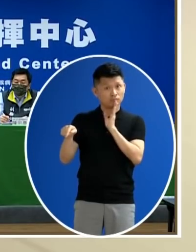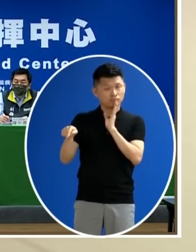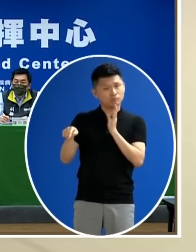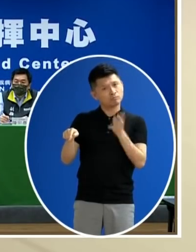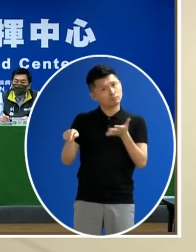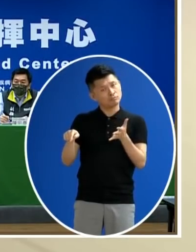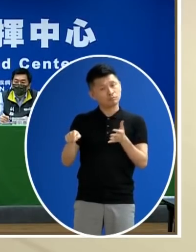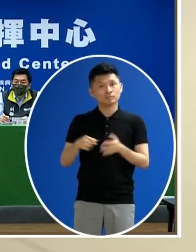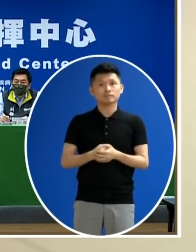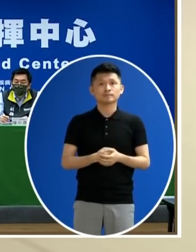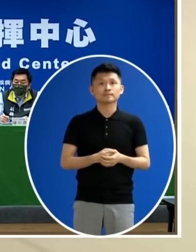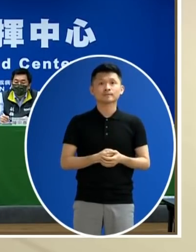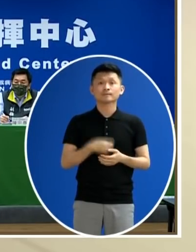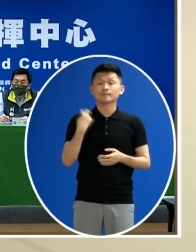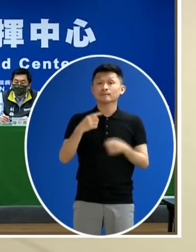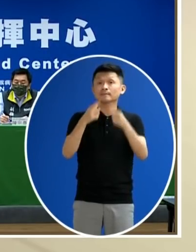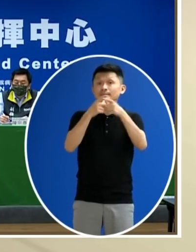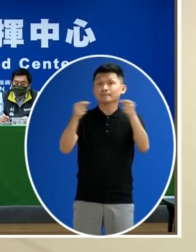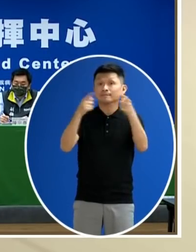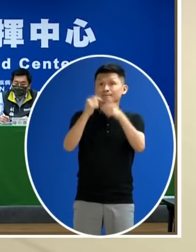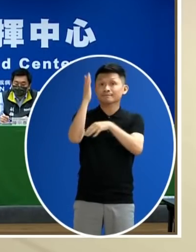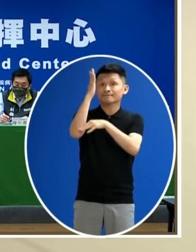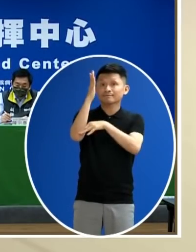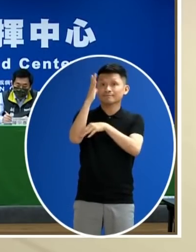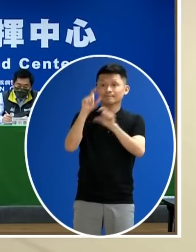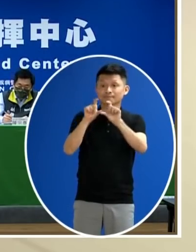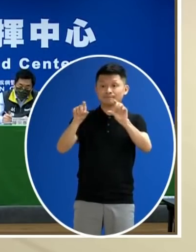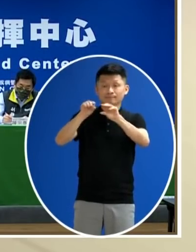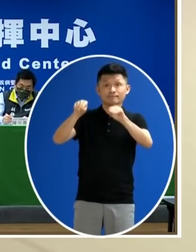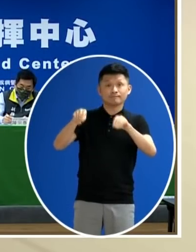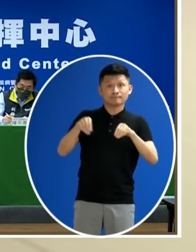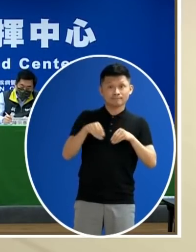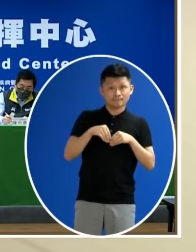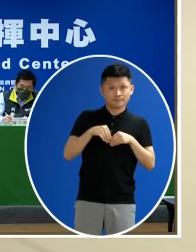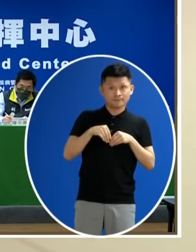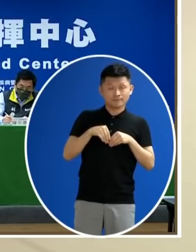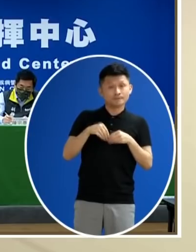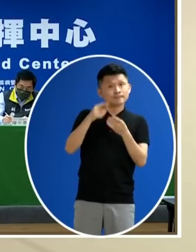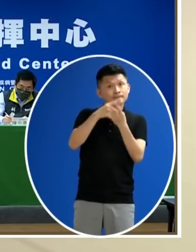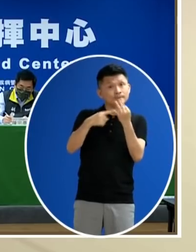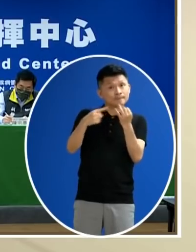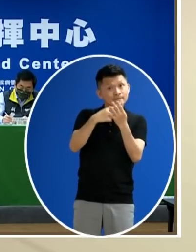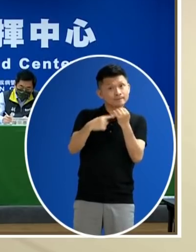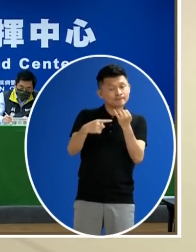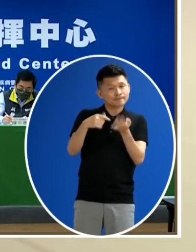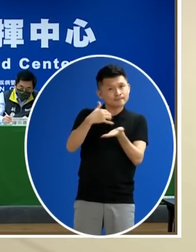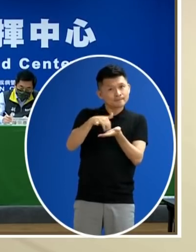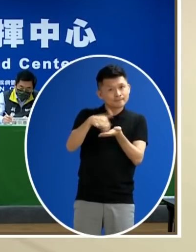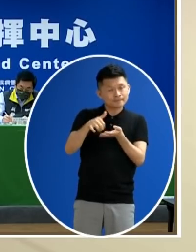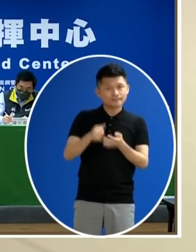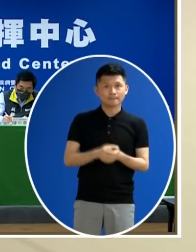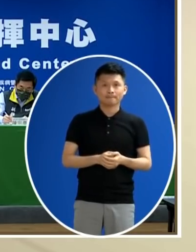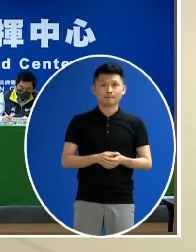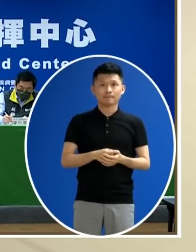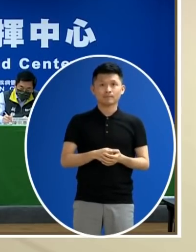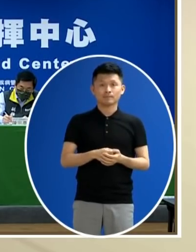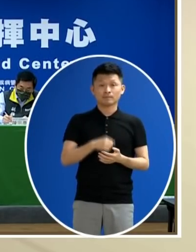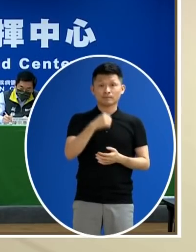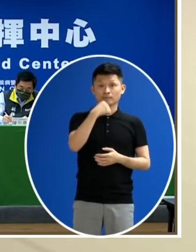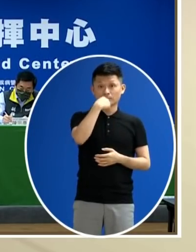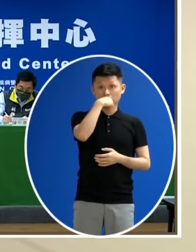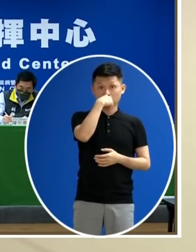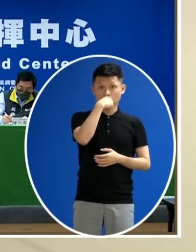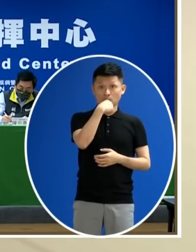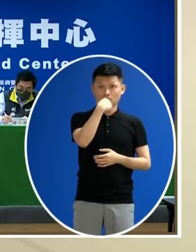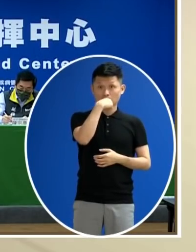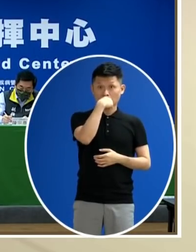教一下，以那个日本捐赠的疫苗数量来估计的话，就是目前在台日人大概有